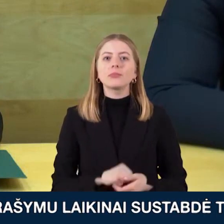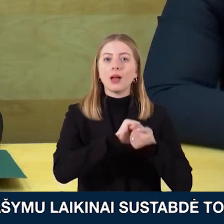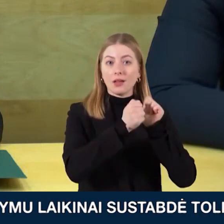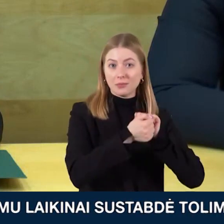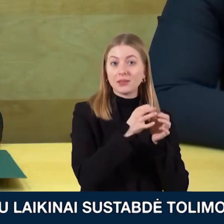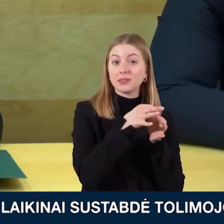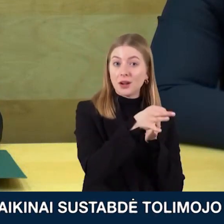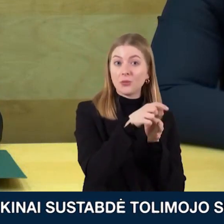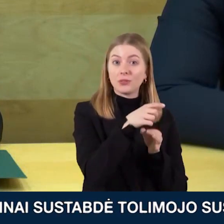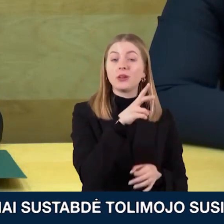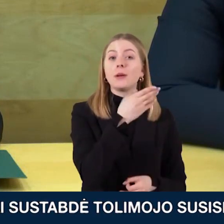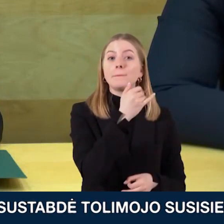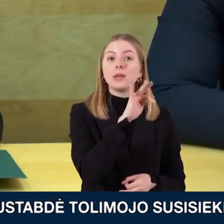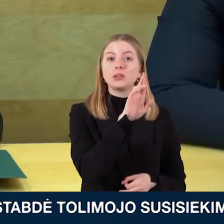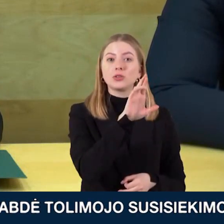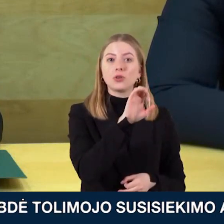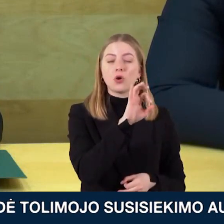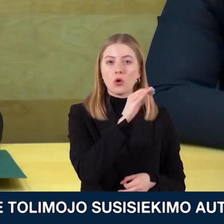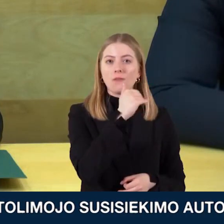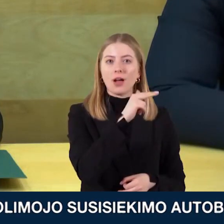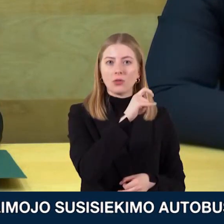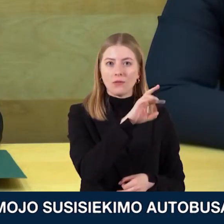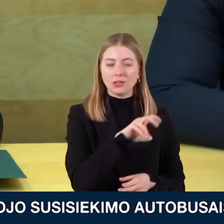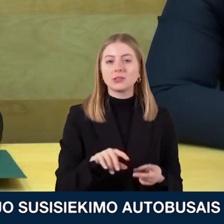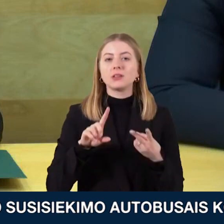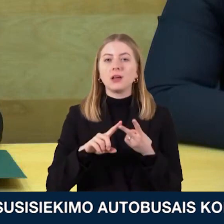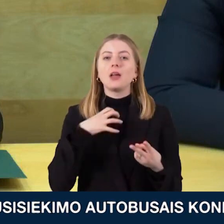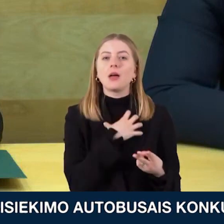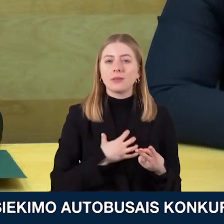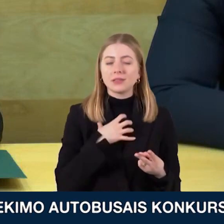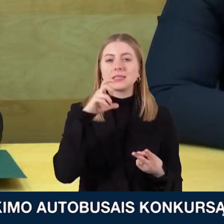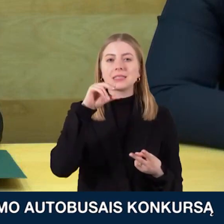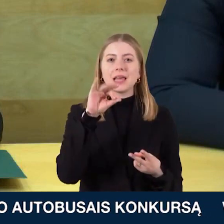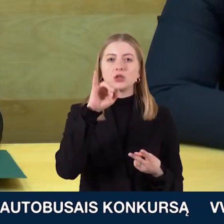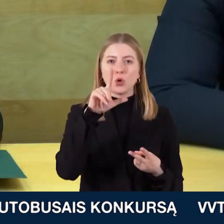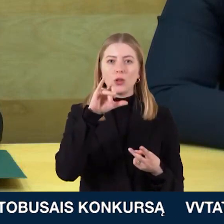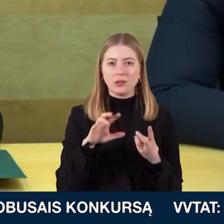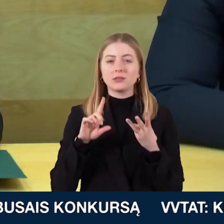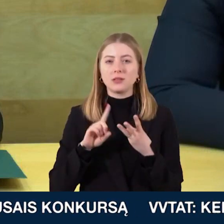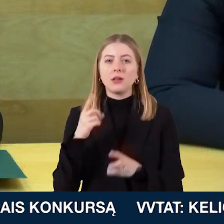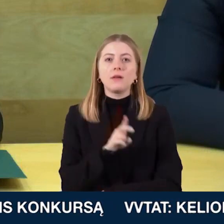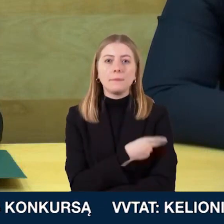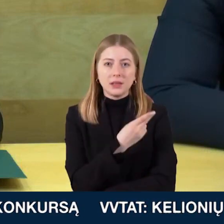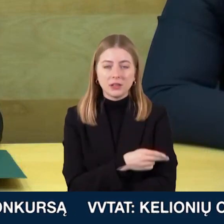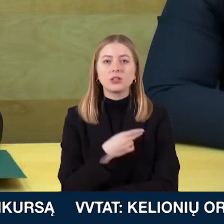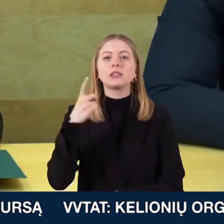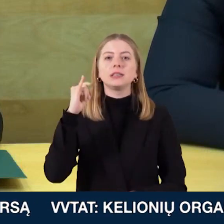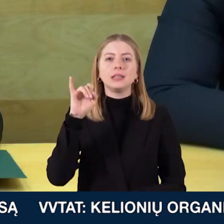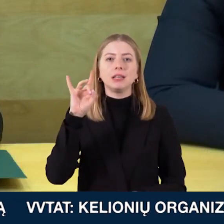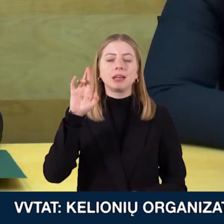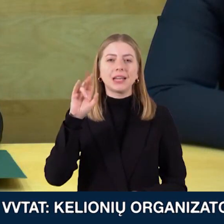Akmenės rajone Vitalijus Mitrofanovas, Alytaus mieste Nerijus Cesiulis, Birštone Nijolė